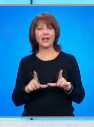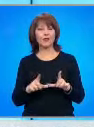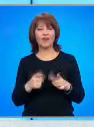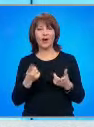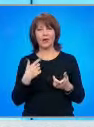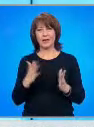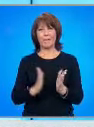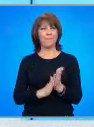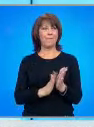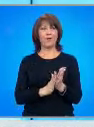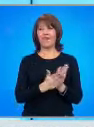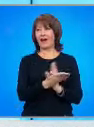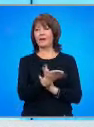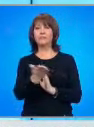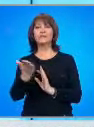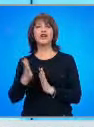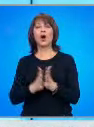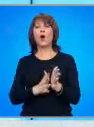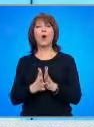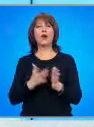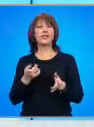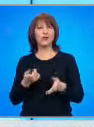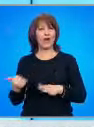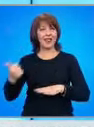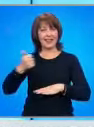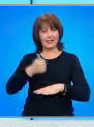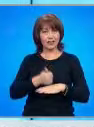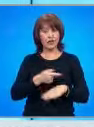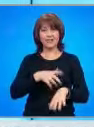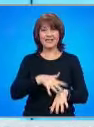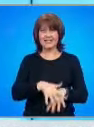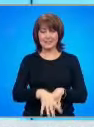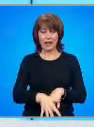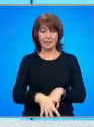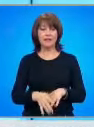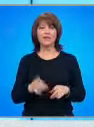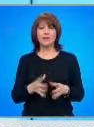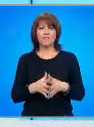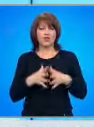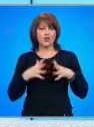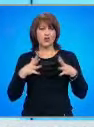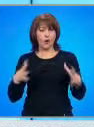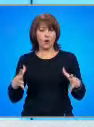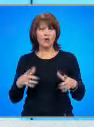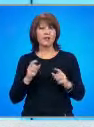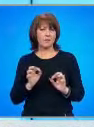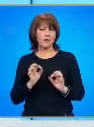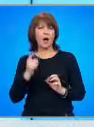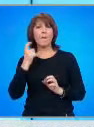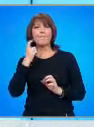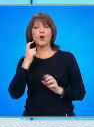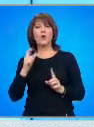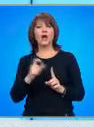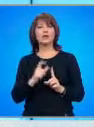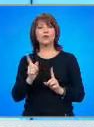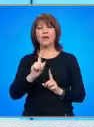беше похвалил публично с това, че хората, които той е назначил в системата, били толкова много, че примерно на Бойко Рашков няма да му